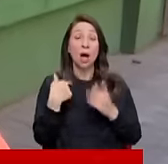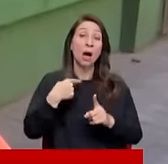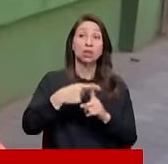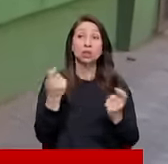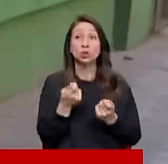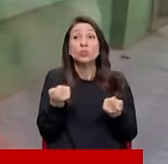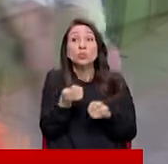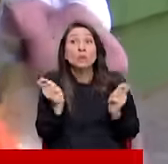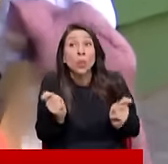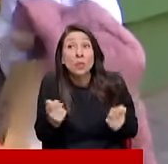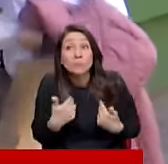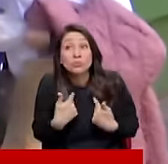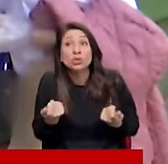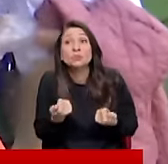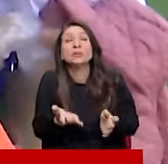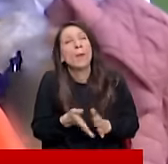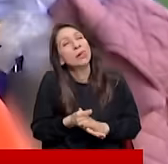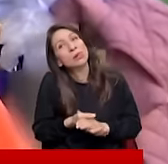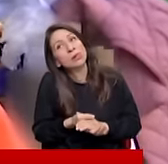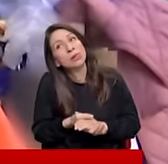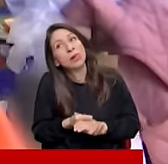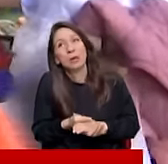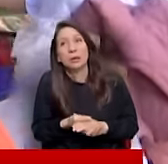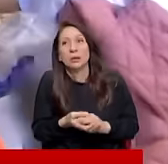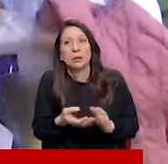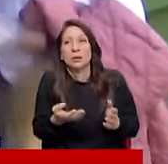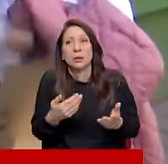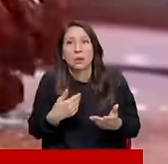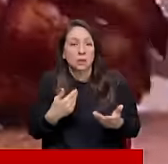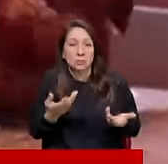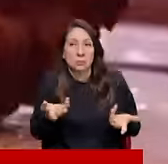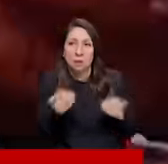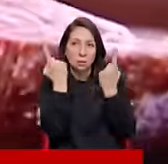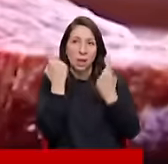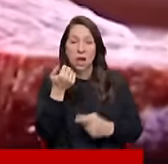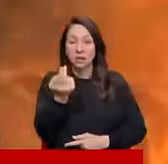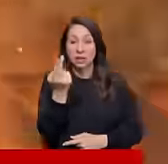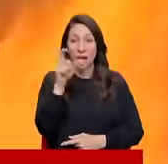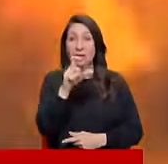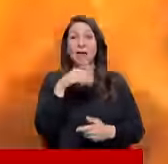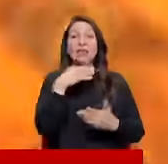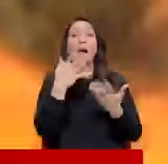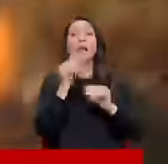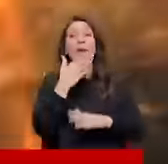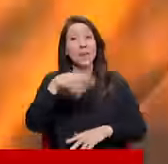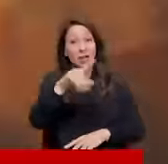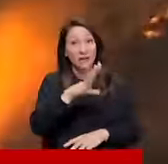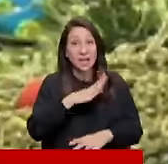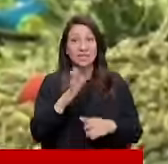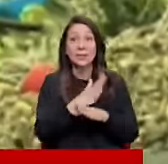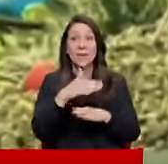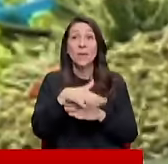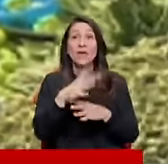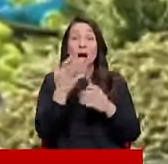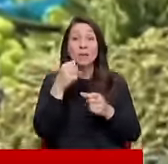çalışıyorum. Çalışmak zorundayım. Çalışmasam yani kaz mı yazar, at içine. 6-7 aydır et alamayan emekli de var. Sebze